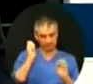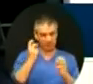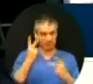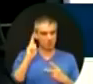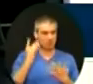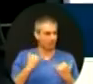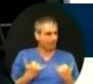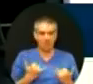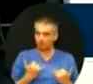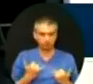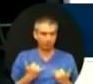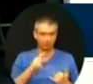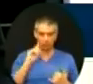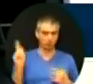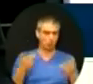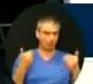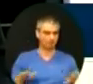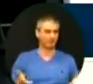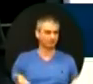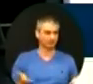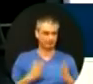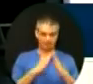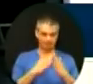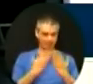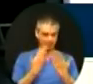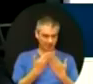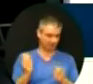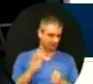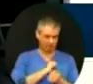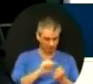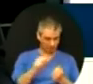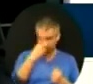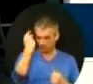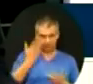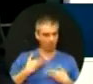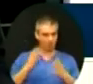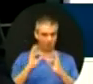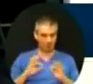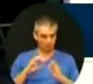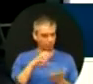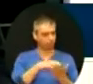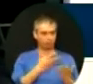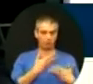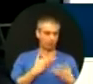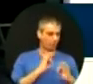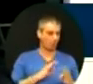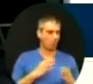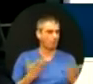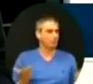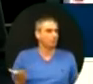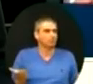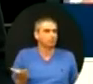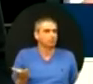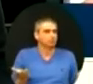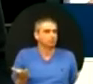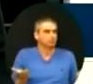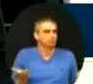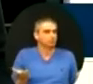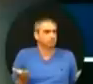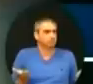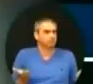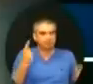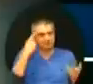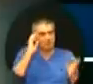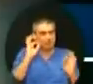שכל, אבל כרגע כולם מפסידים. תודה. בית הכנסת נהרס, הערבי לא מקבל כלום, היישוב לא יודע מה לעשות. תודה, רגע, מיד אני מגיע אליך, חברת...